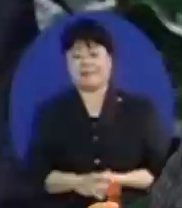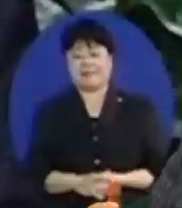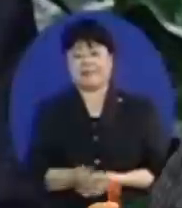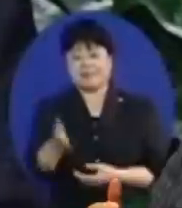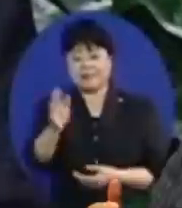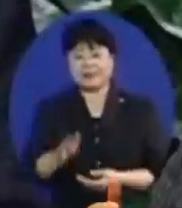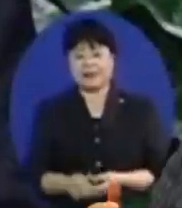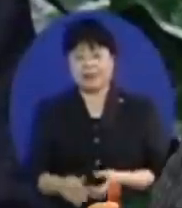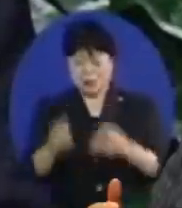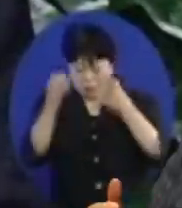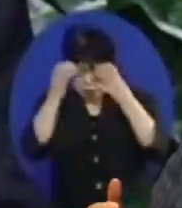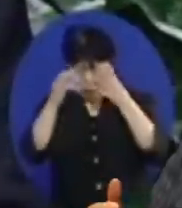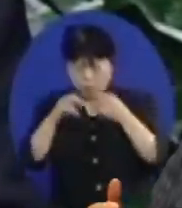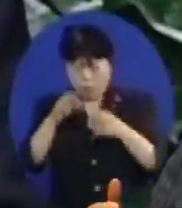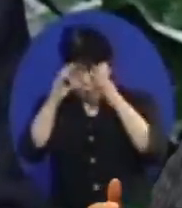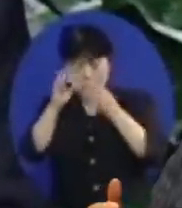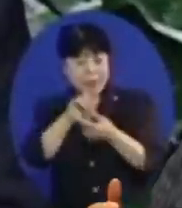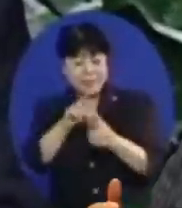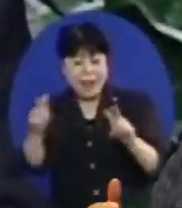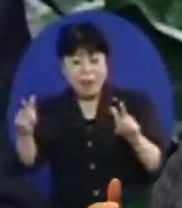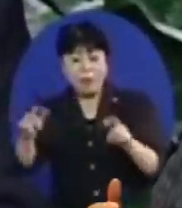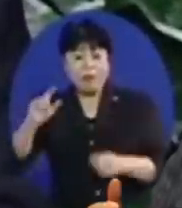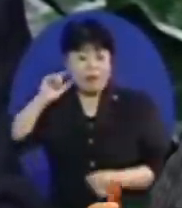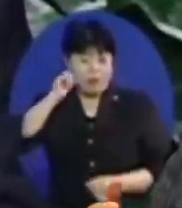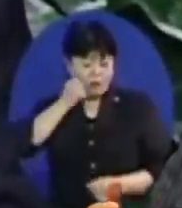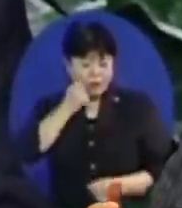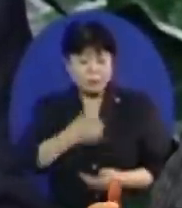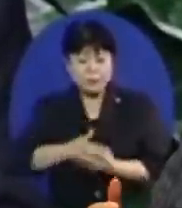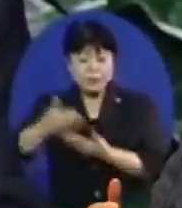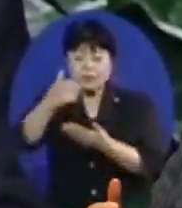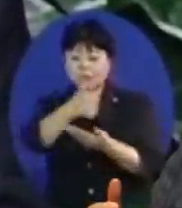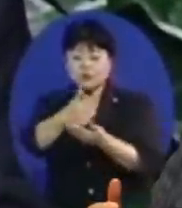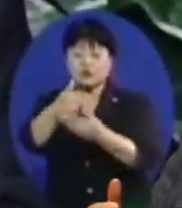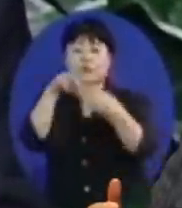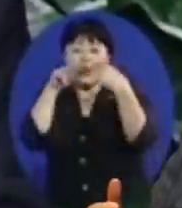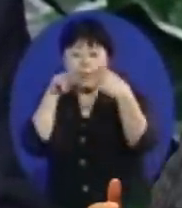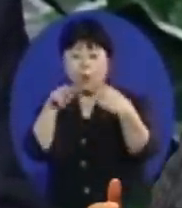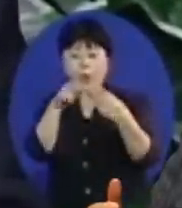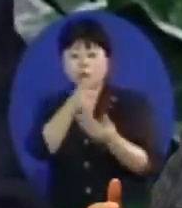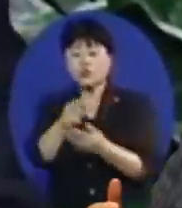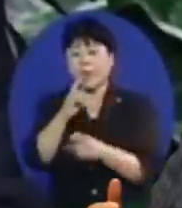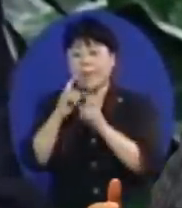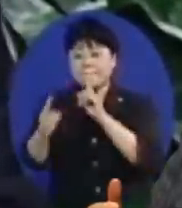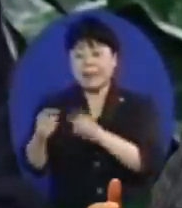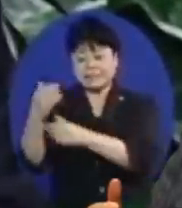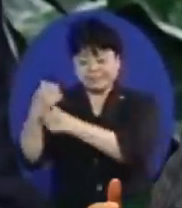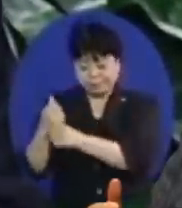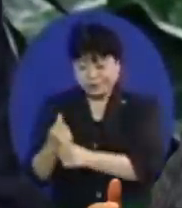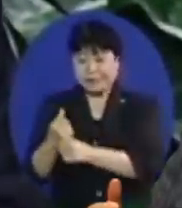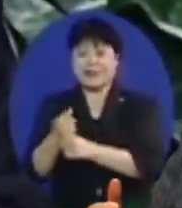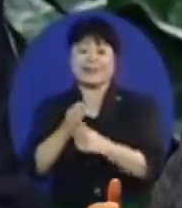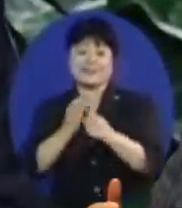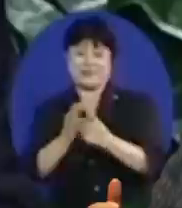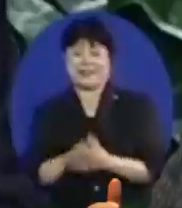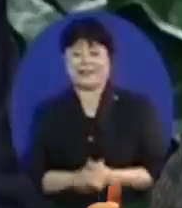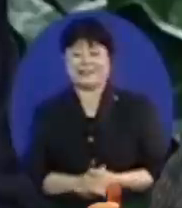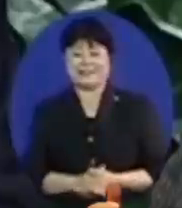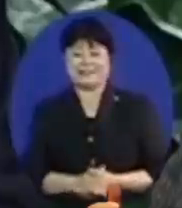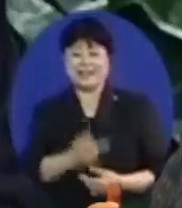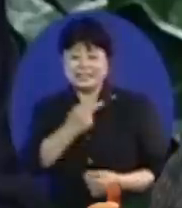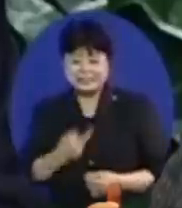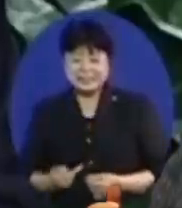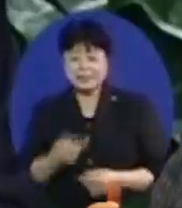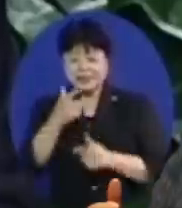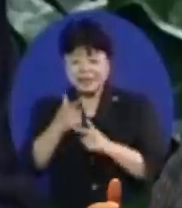그러나 시련을 바라보면 안 됩니다. 언제나 주님을 바라보고 주의 말씀을 붙잡아야 되는 것입니다. 제자들